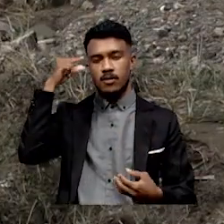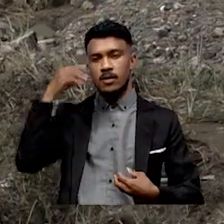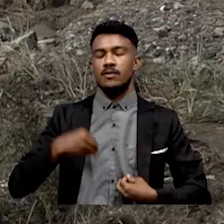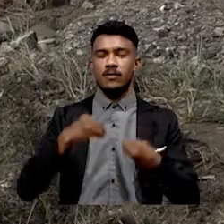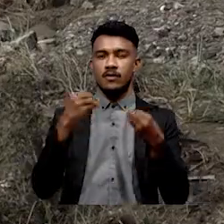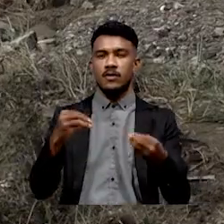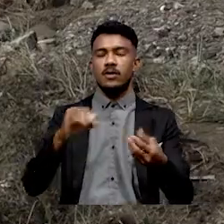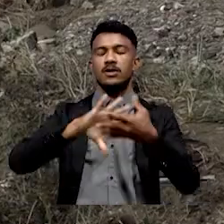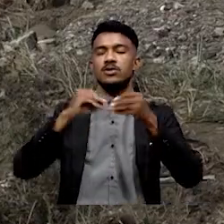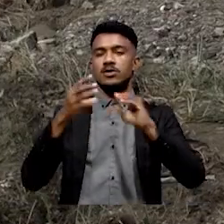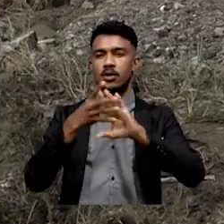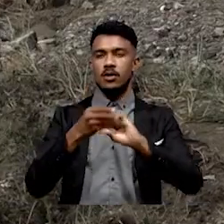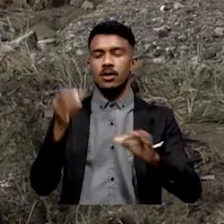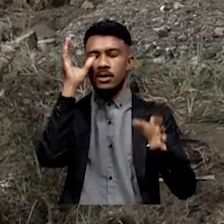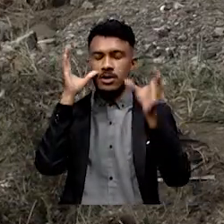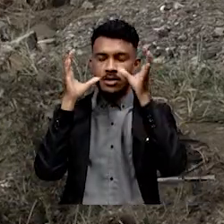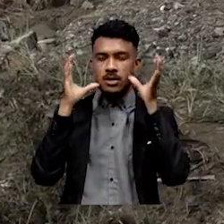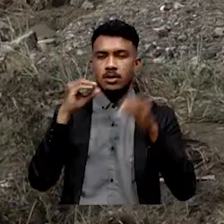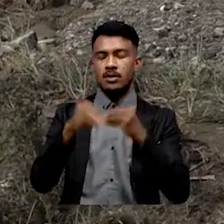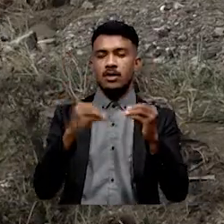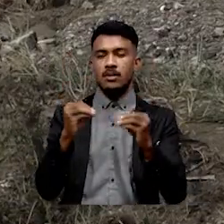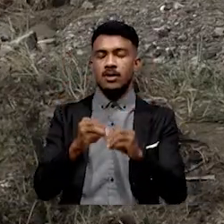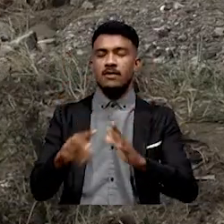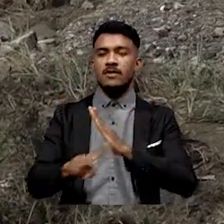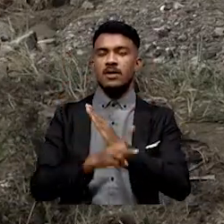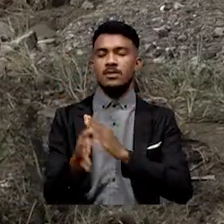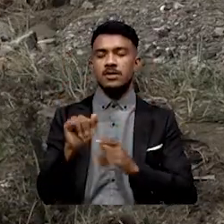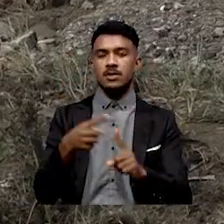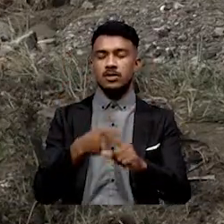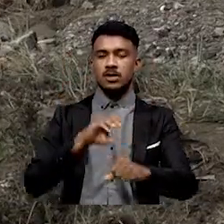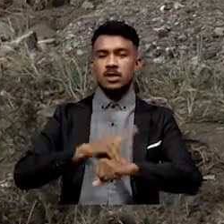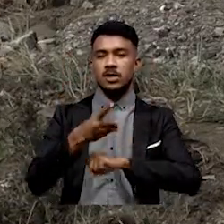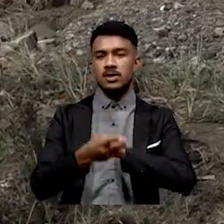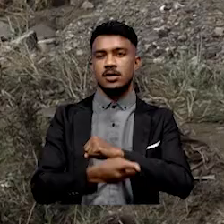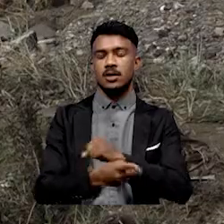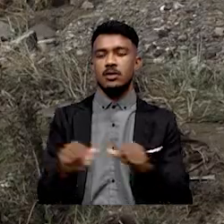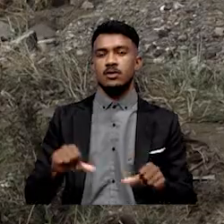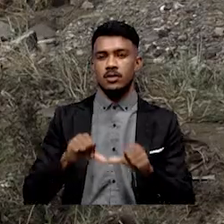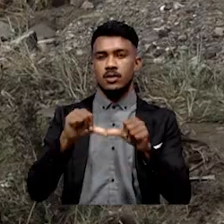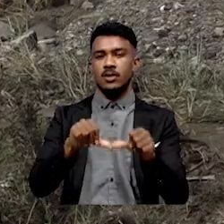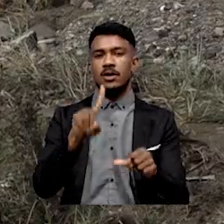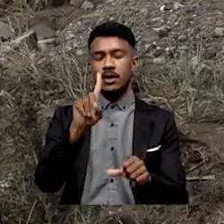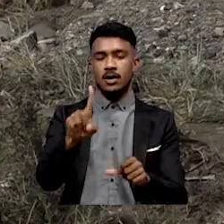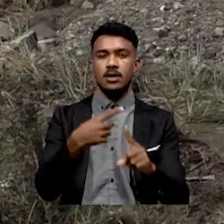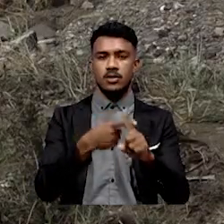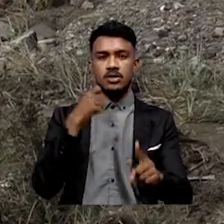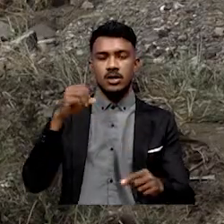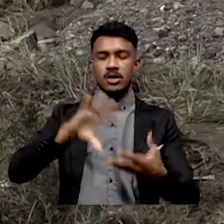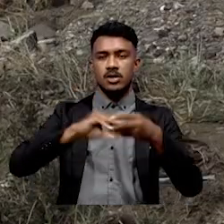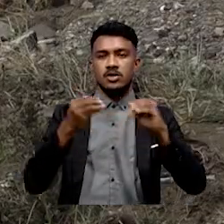História triste com a vítima sira husi desastre natural continua. No idane mak ida husi história